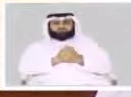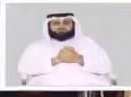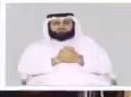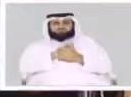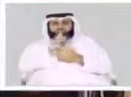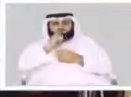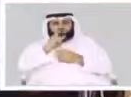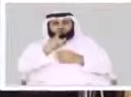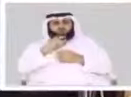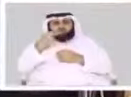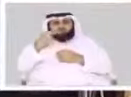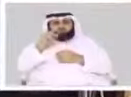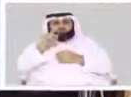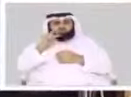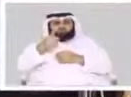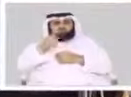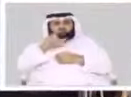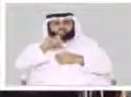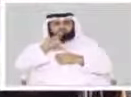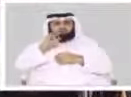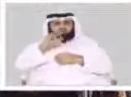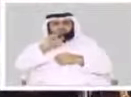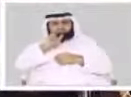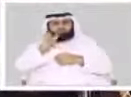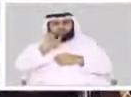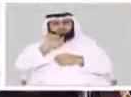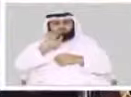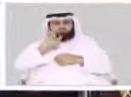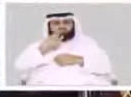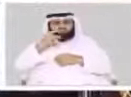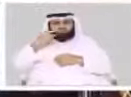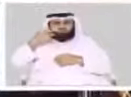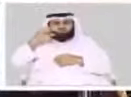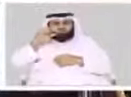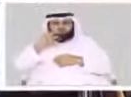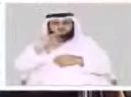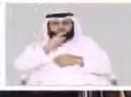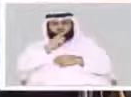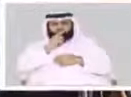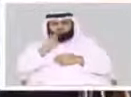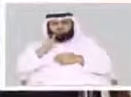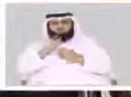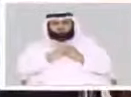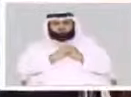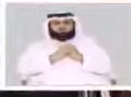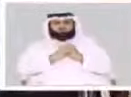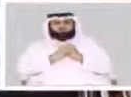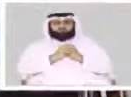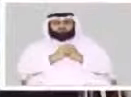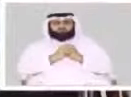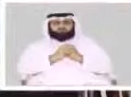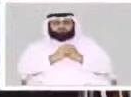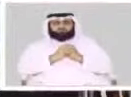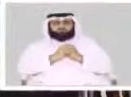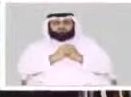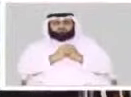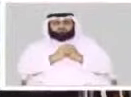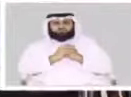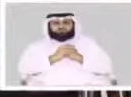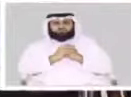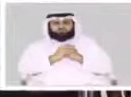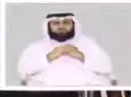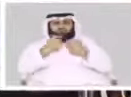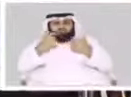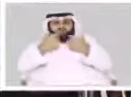يستحضره عبد الله بن مسعود، أو يروي لنا عبد الله بن مسعود هذا المشهد في بدر. بدر